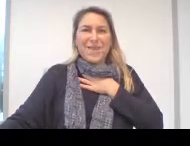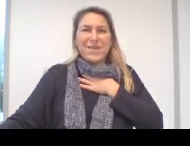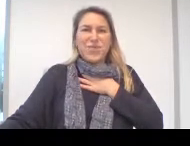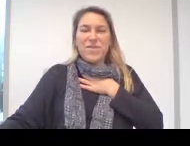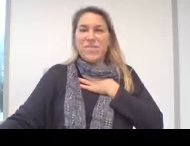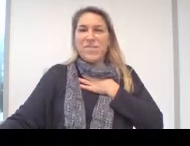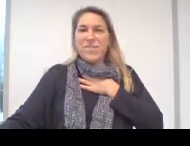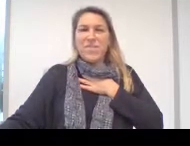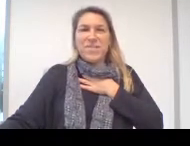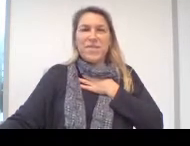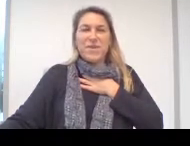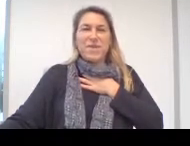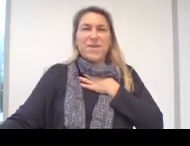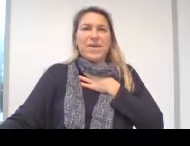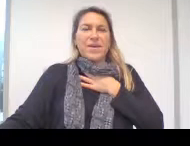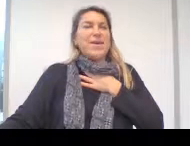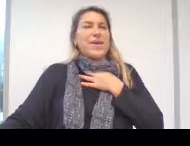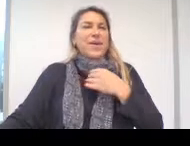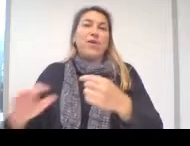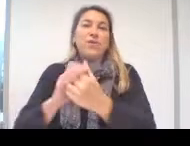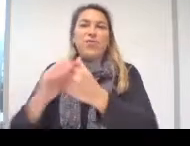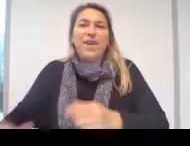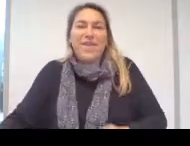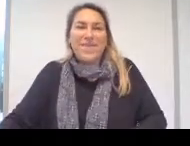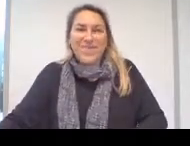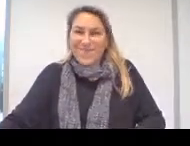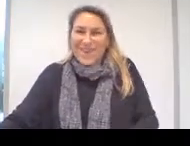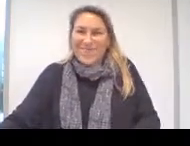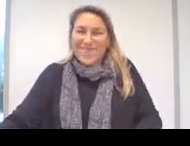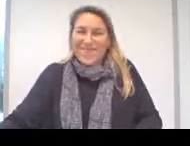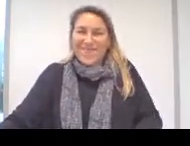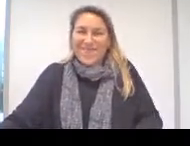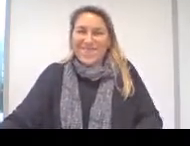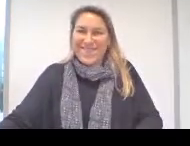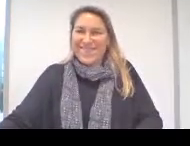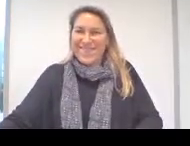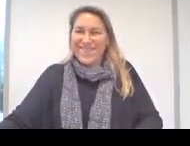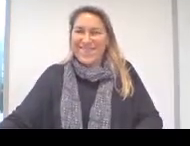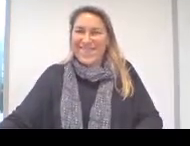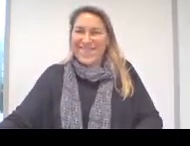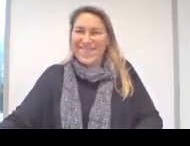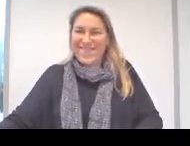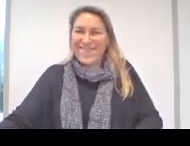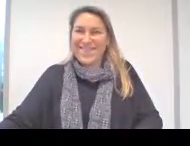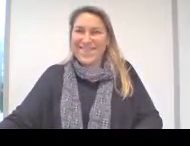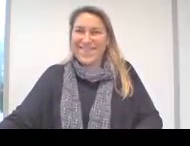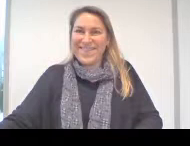Alors, les merci, conditions Julie. De travail. Ah ben, les conditions de travail, voilà. Et les conditions de travail. Petit visuel voilà. Qui